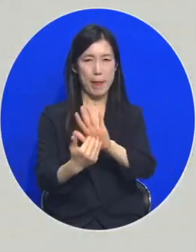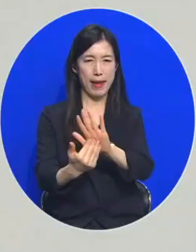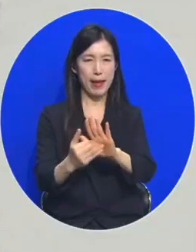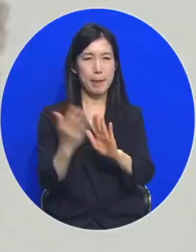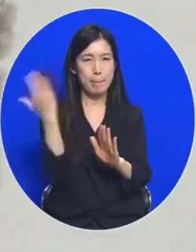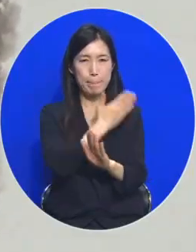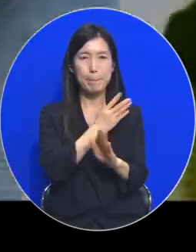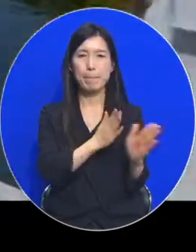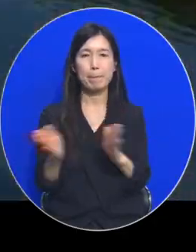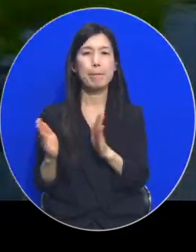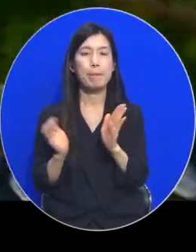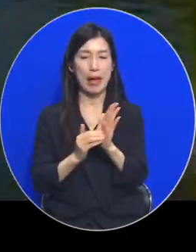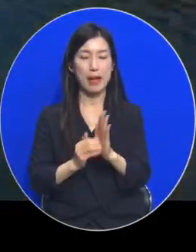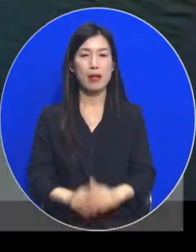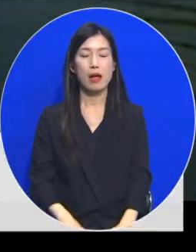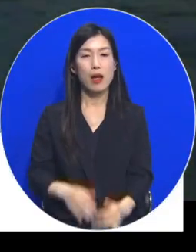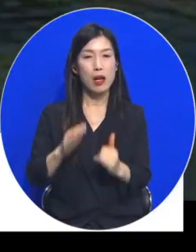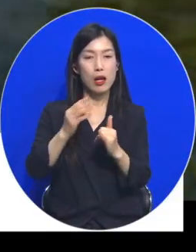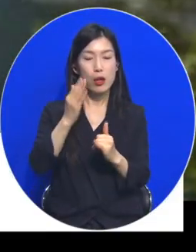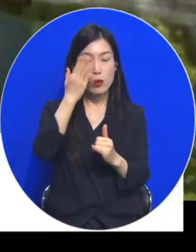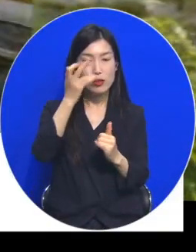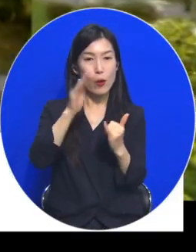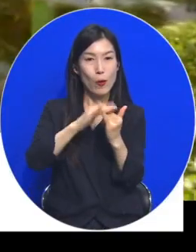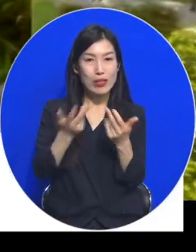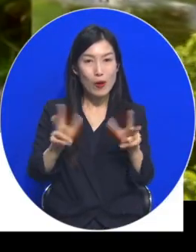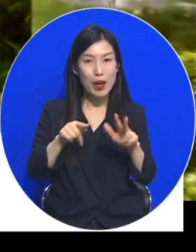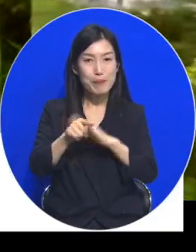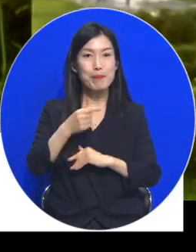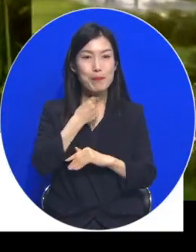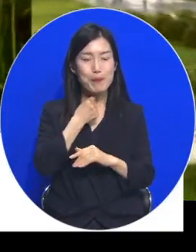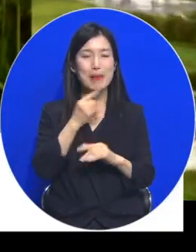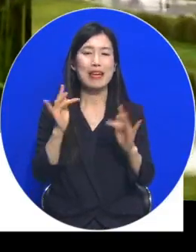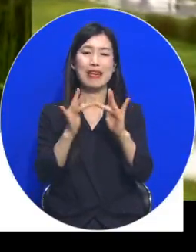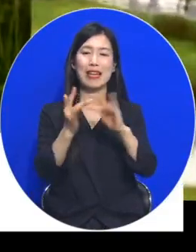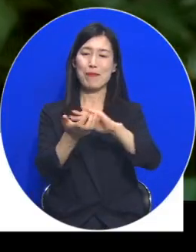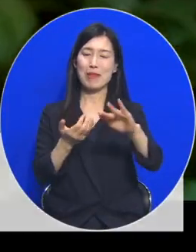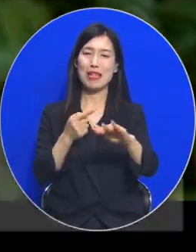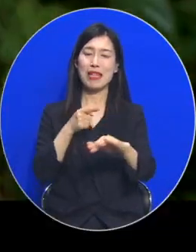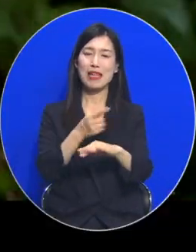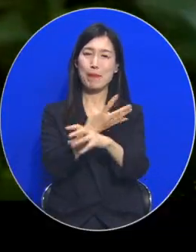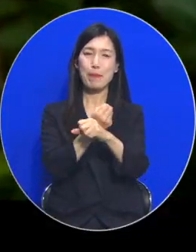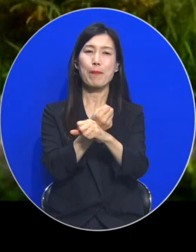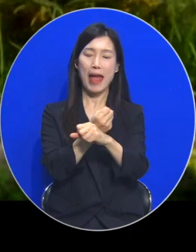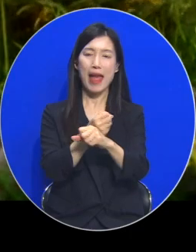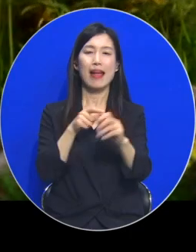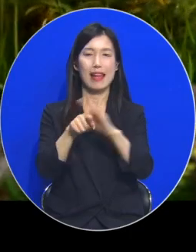설명했습니다. 한편 용산 어린이정원은 누리집에서 사전 예약한 뒤 관람할 수 있으며,